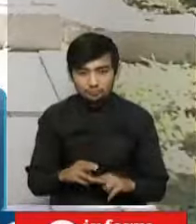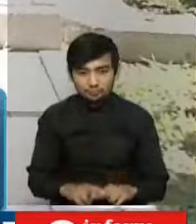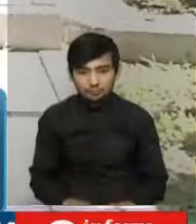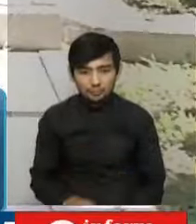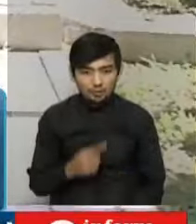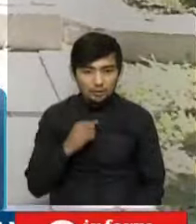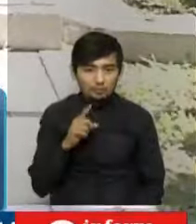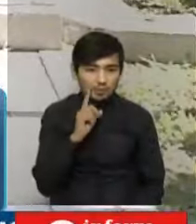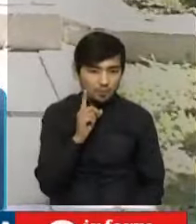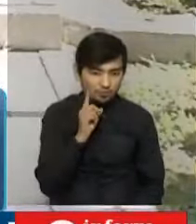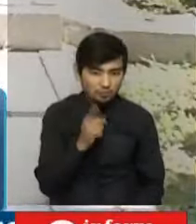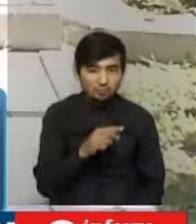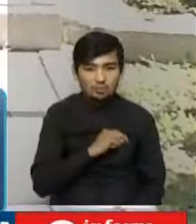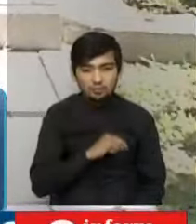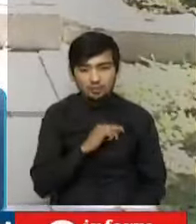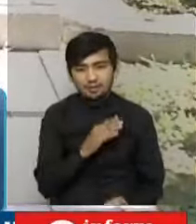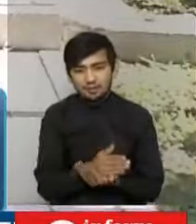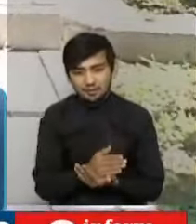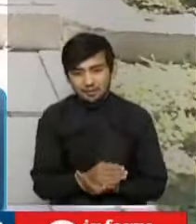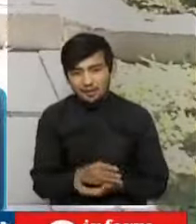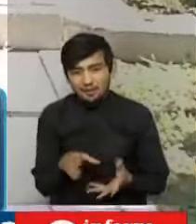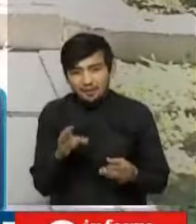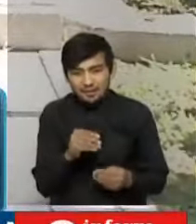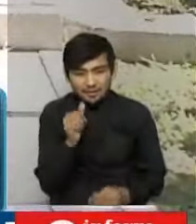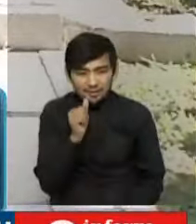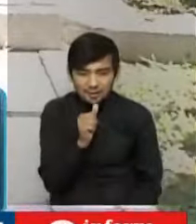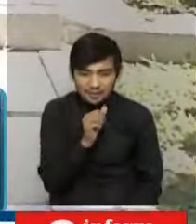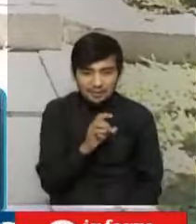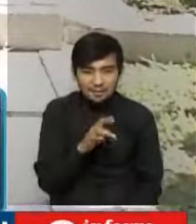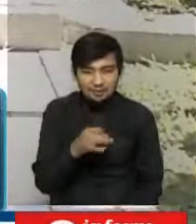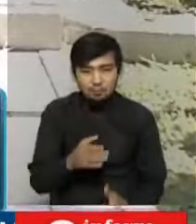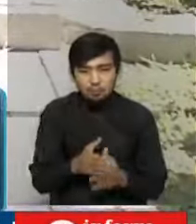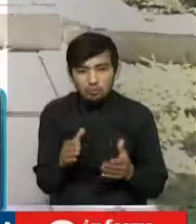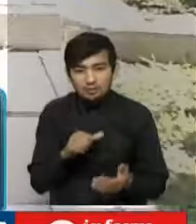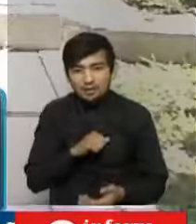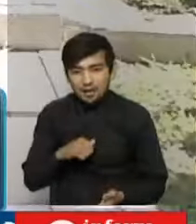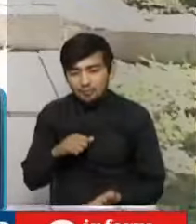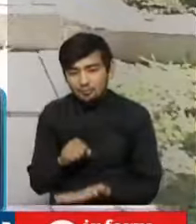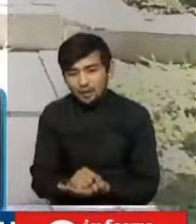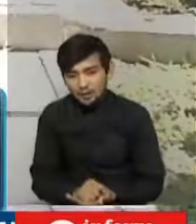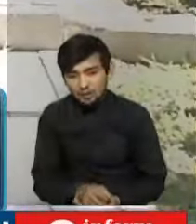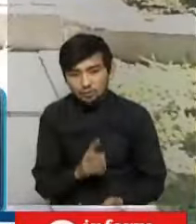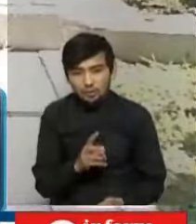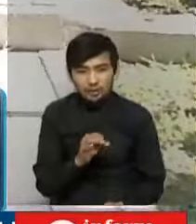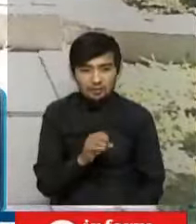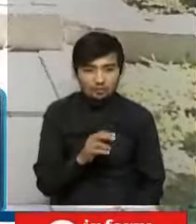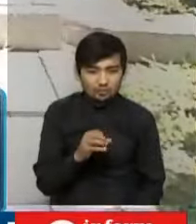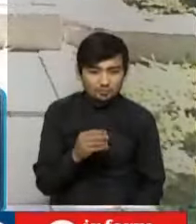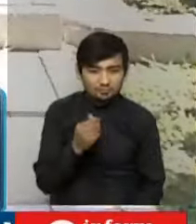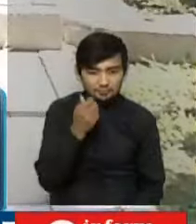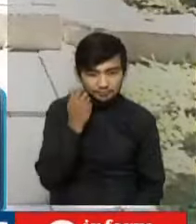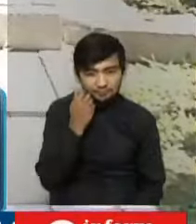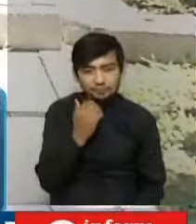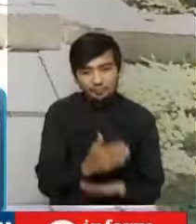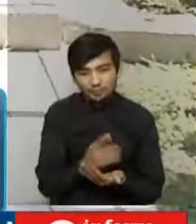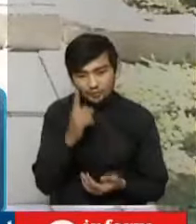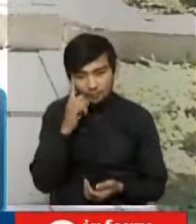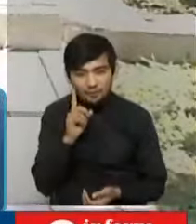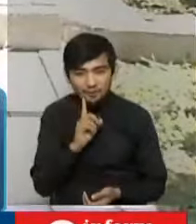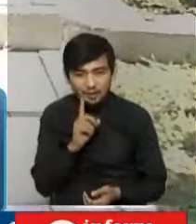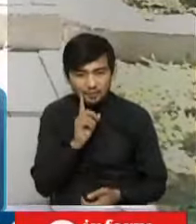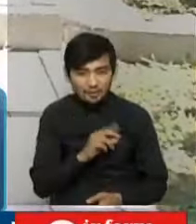НИТ-молодежь, она все-таки работает и, скорее всего, просто в серой зоне. Это больше самозанятые. Возможно, какими-то ежедневными заработками, да, там, какими-то